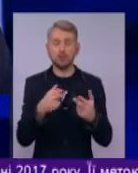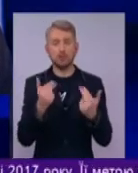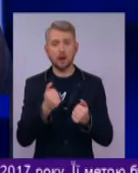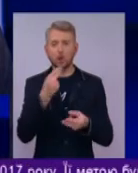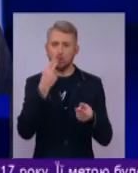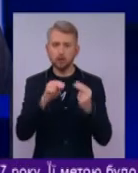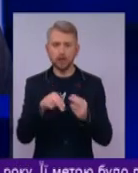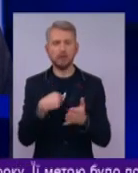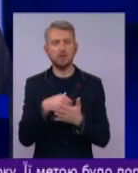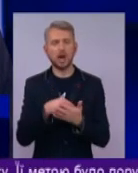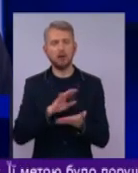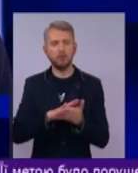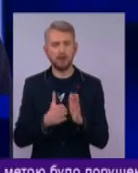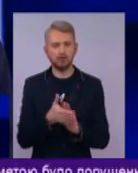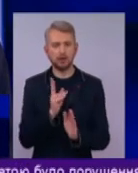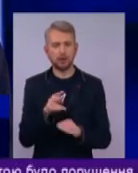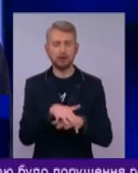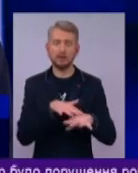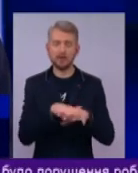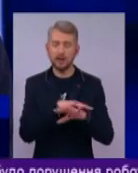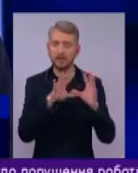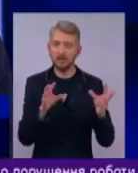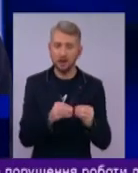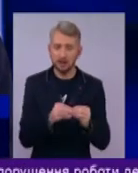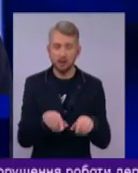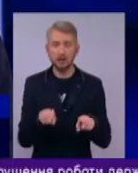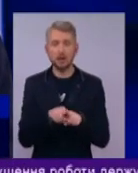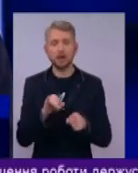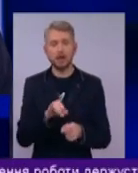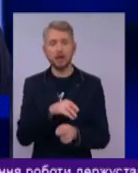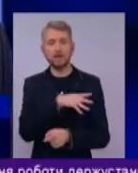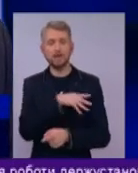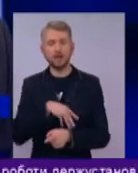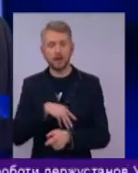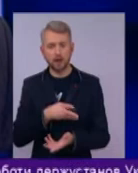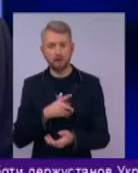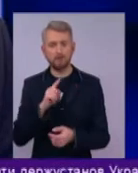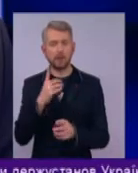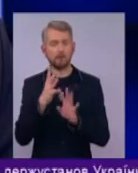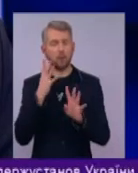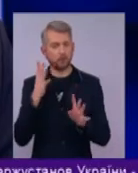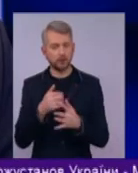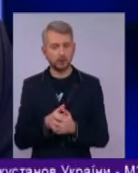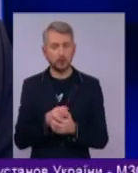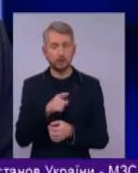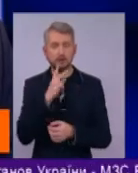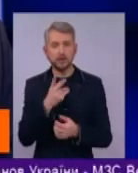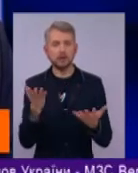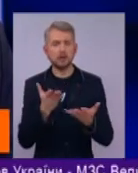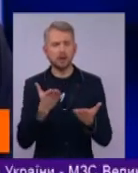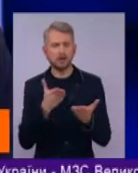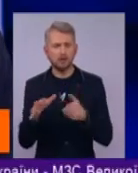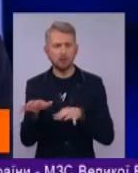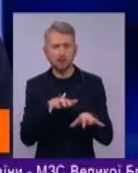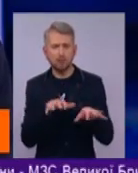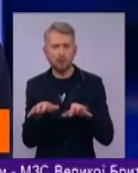улучшение материального положения как населения в целом, так и ветеранов, скажем, в первую очередь. Вы видите, какие манипуляции